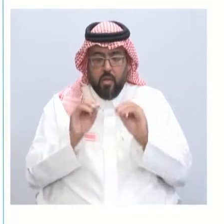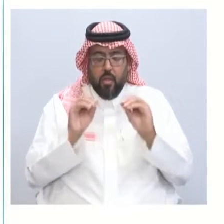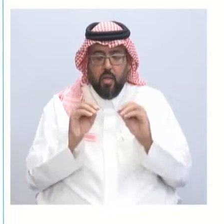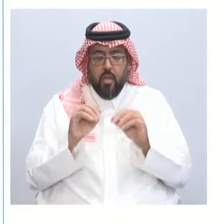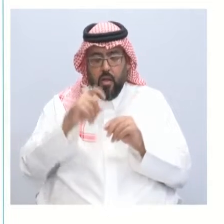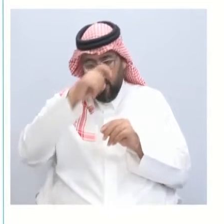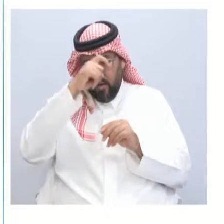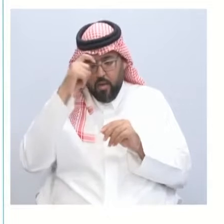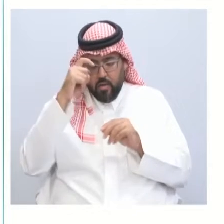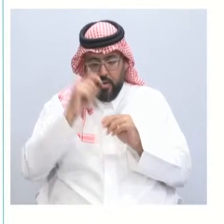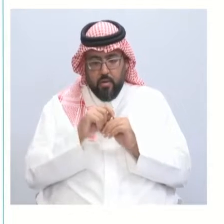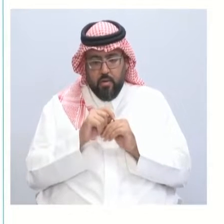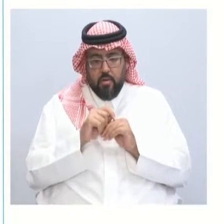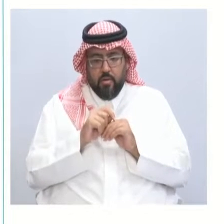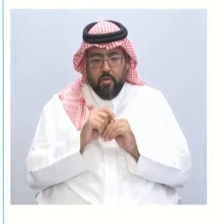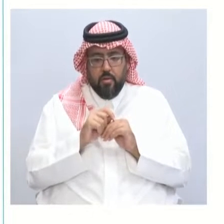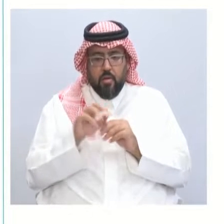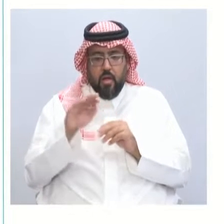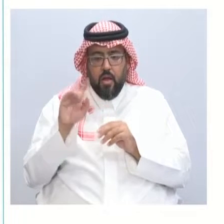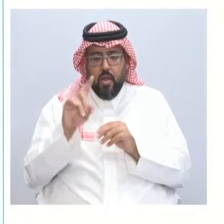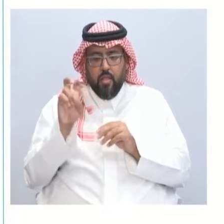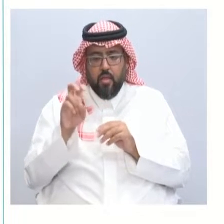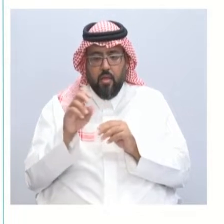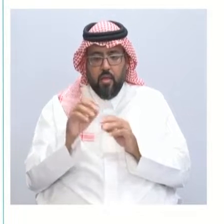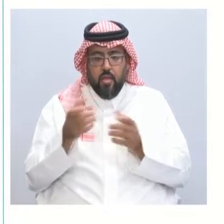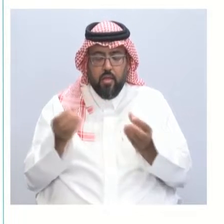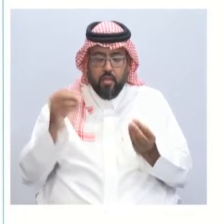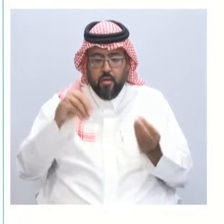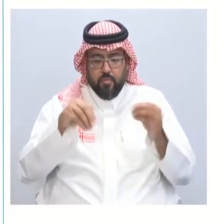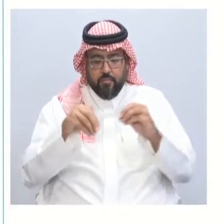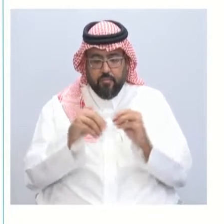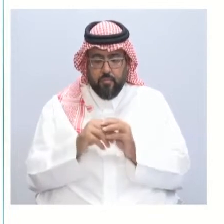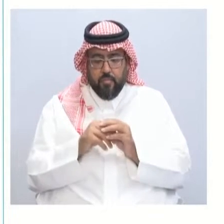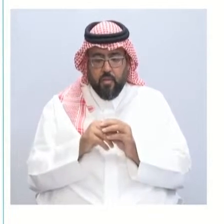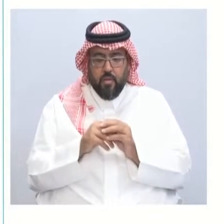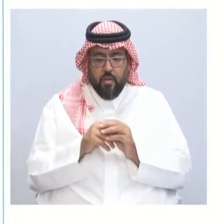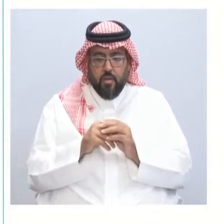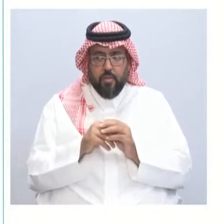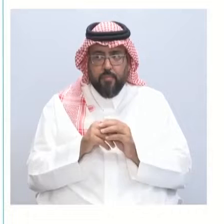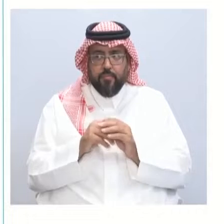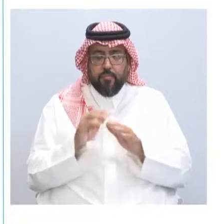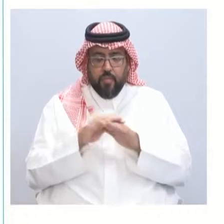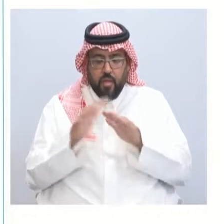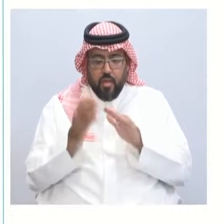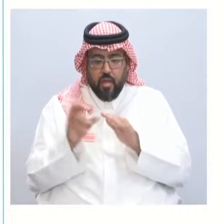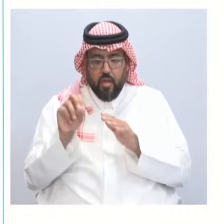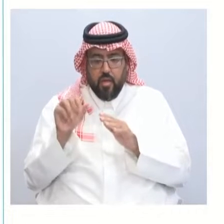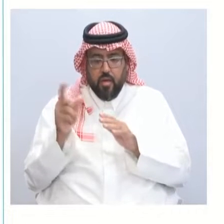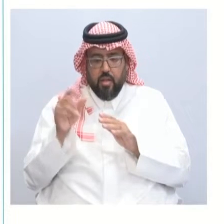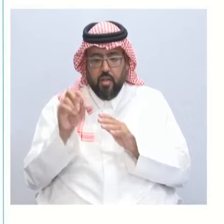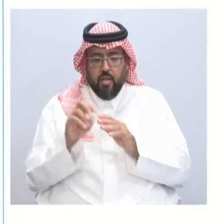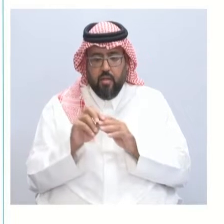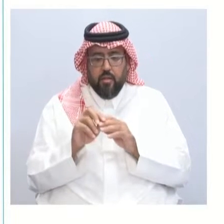عن درجه حرارتها وعن حالتها وعن تركيبها وعن تركيبها انها من قشره قاريه